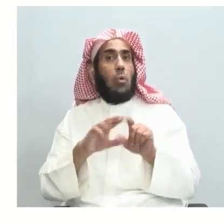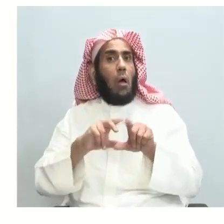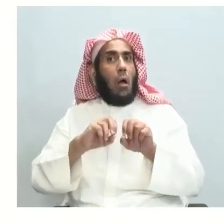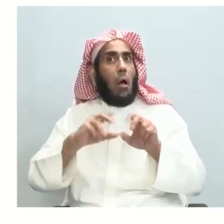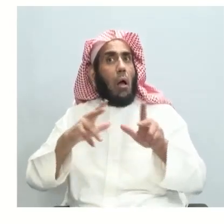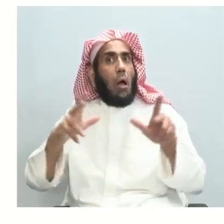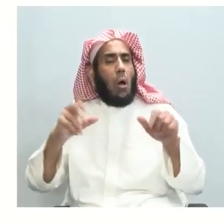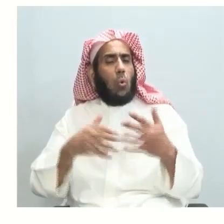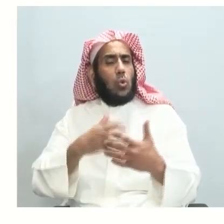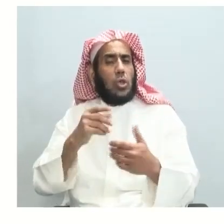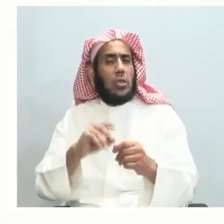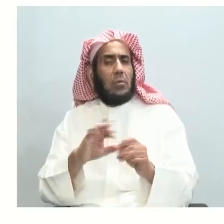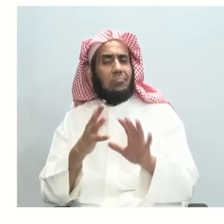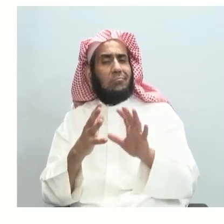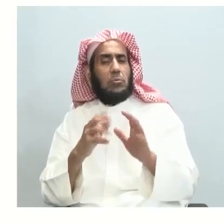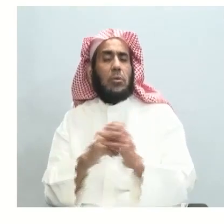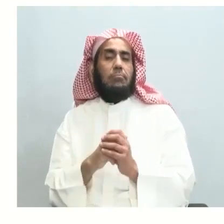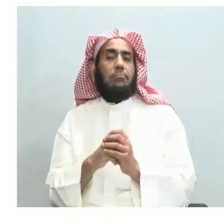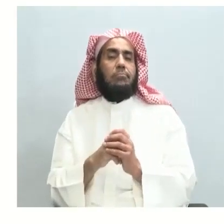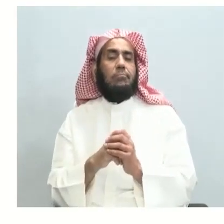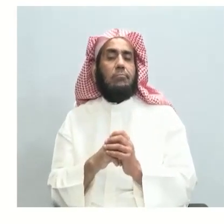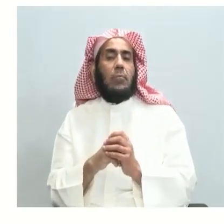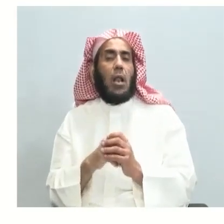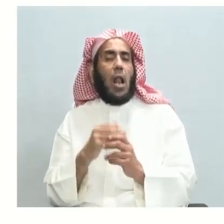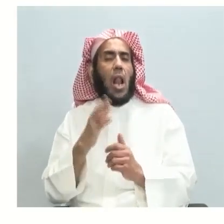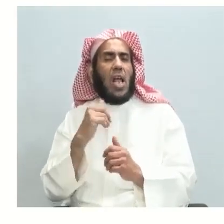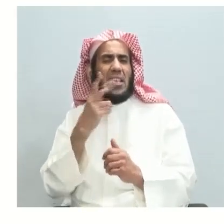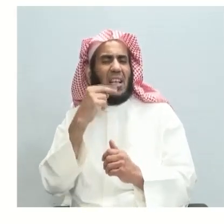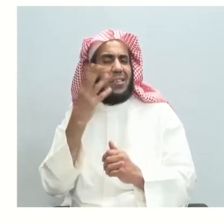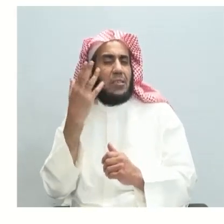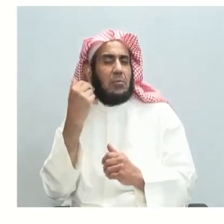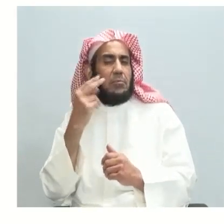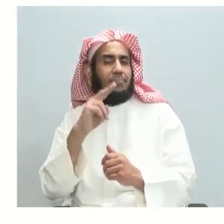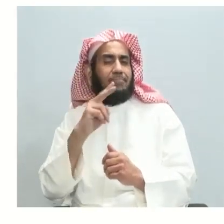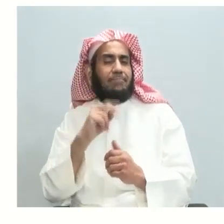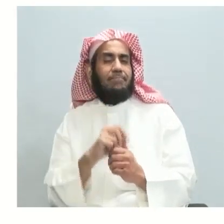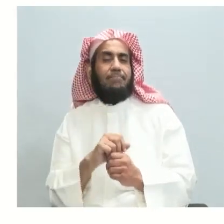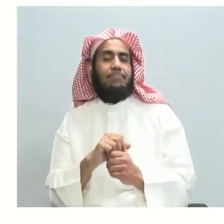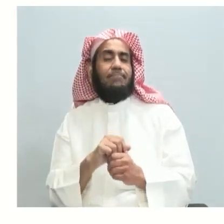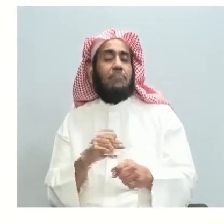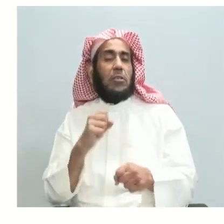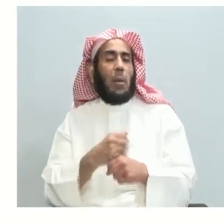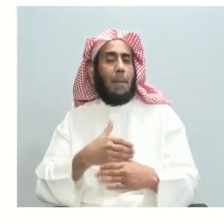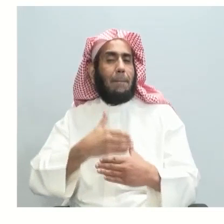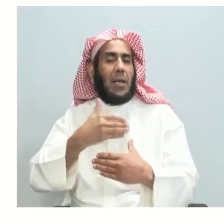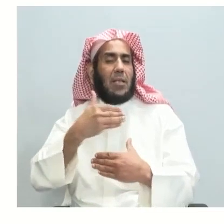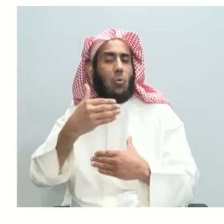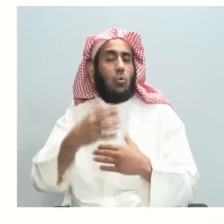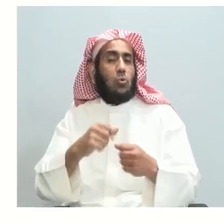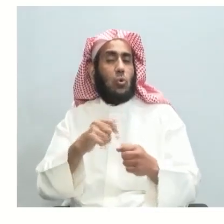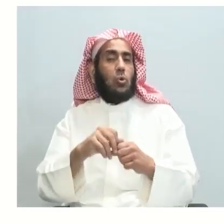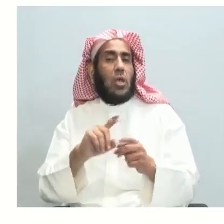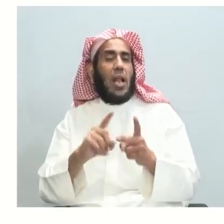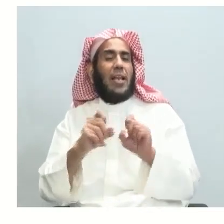جديده نسبيا هي ليست قديمه هي حدثت مع تطور وجود